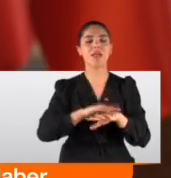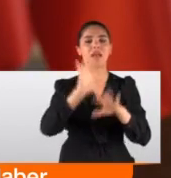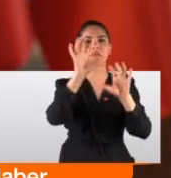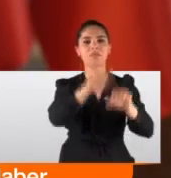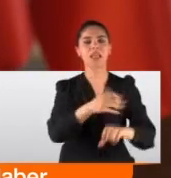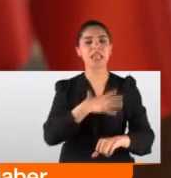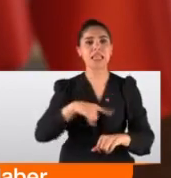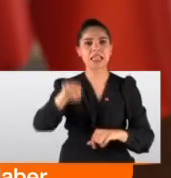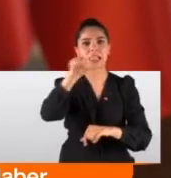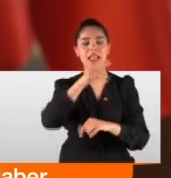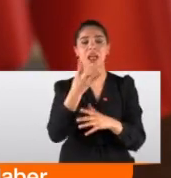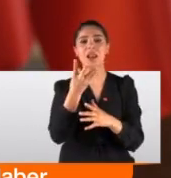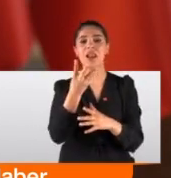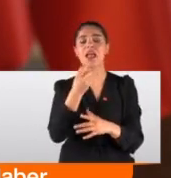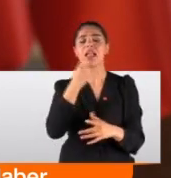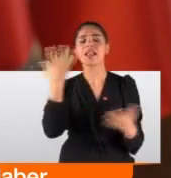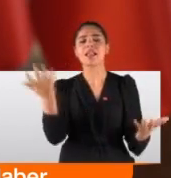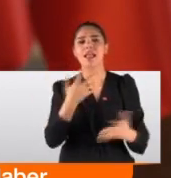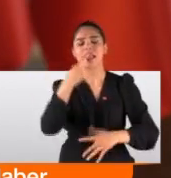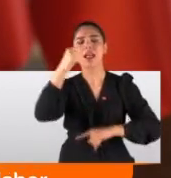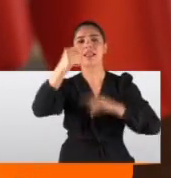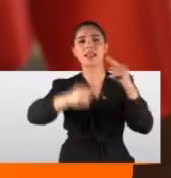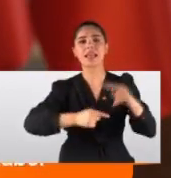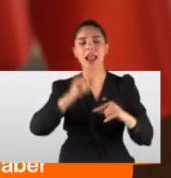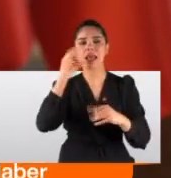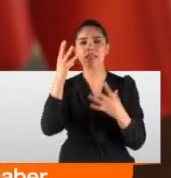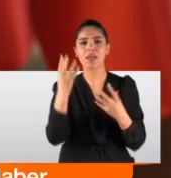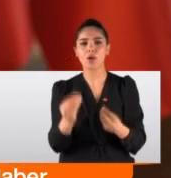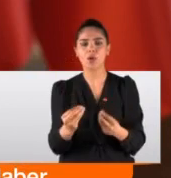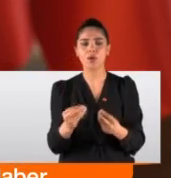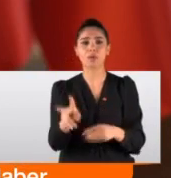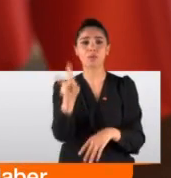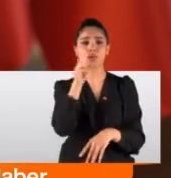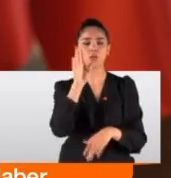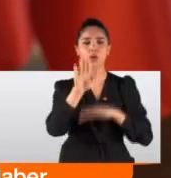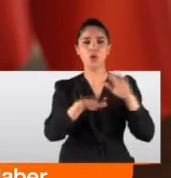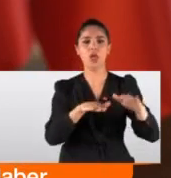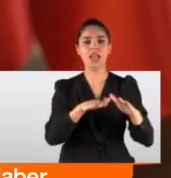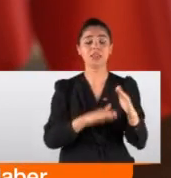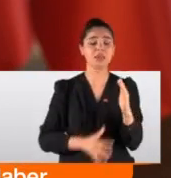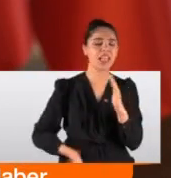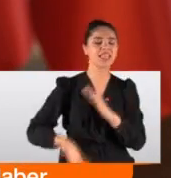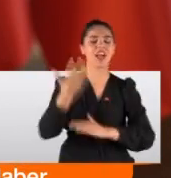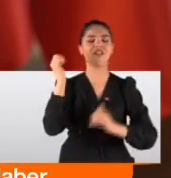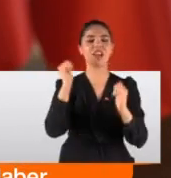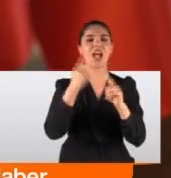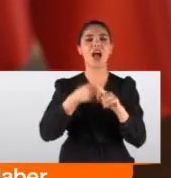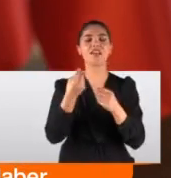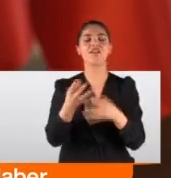isteyenler, binlerce yıllık geleneğin son halkasını daha da perçinlediklerini fark